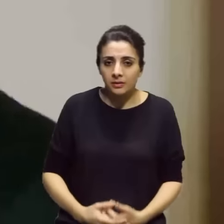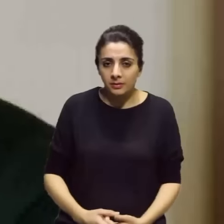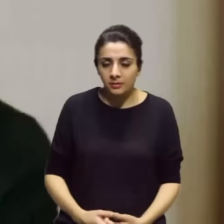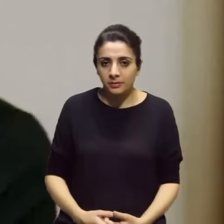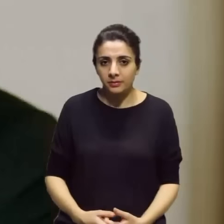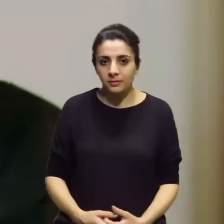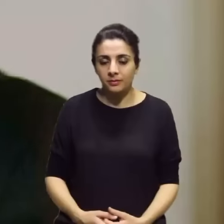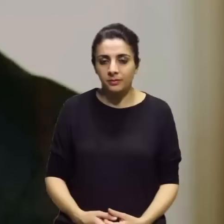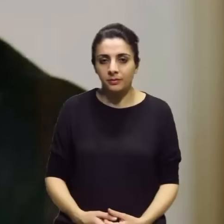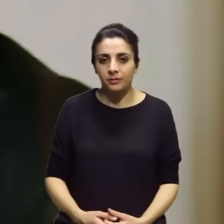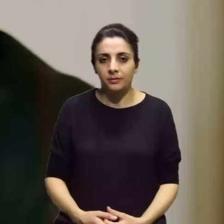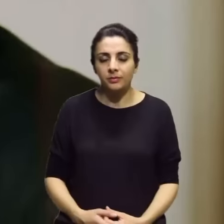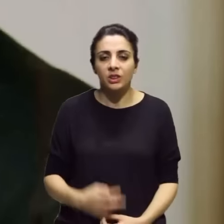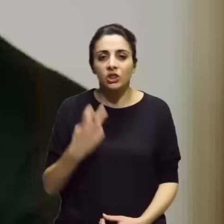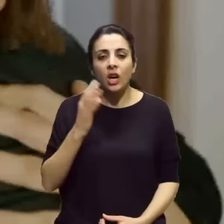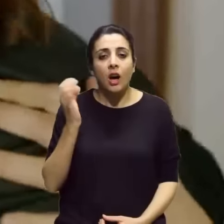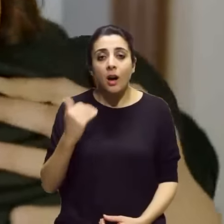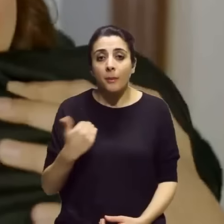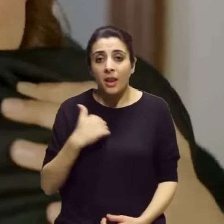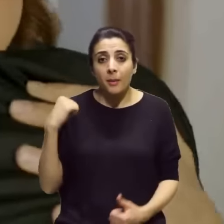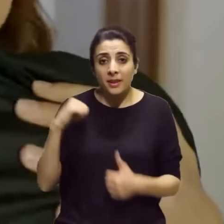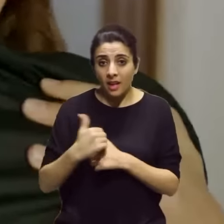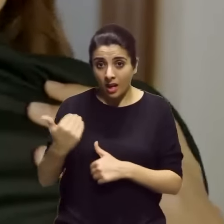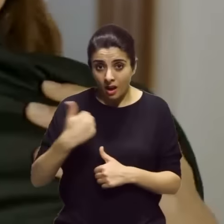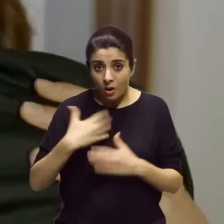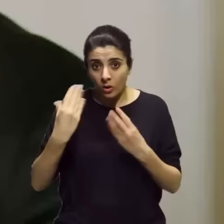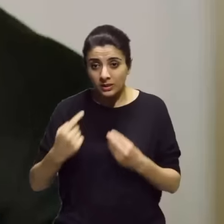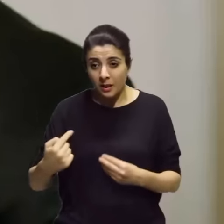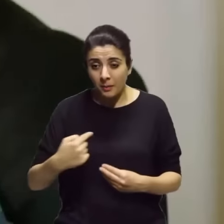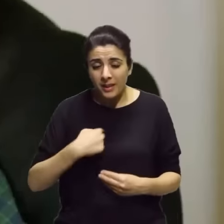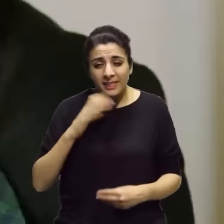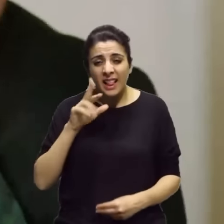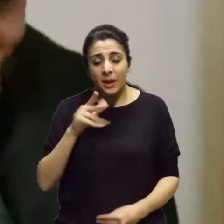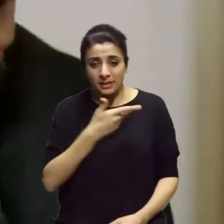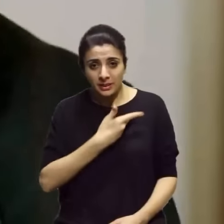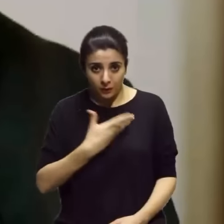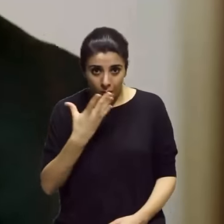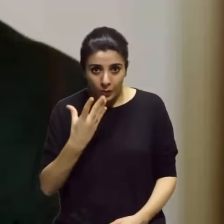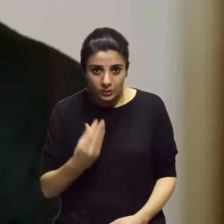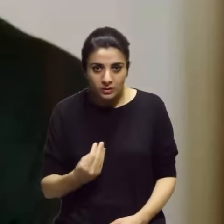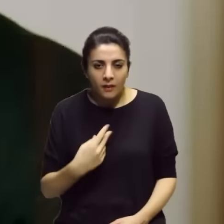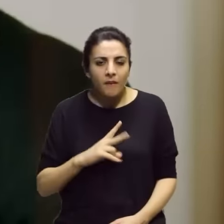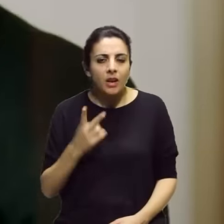Reyhan'ı kendine çekip yeniden sarıldı. Saçlarından öpüp boynunu kokluyor.